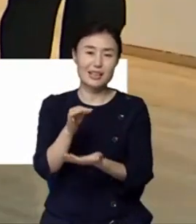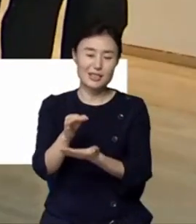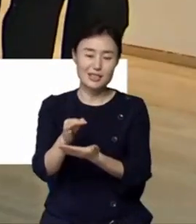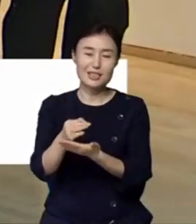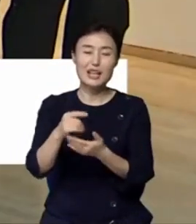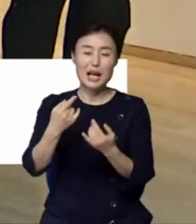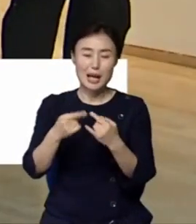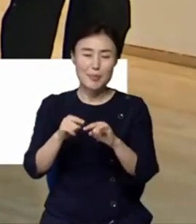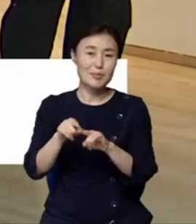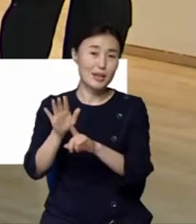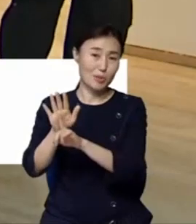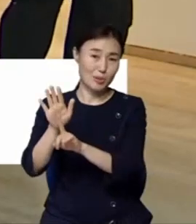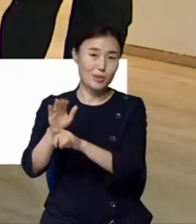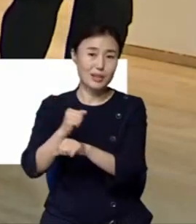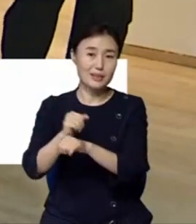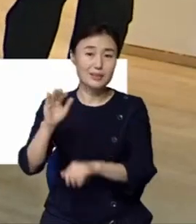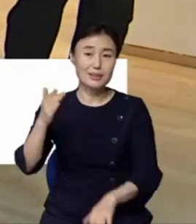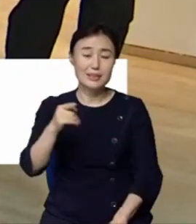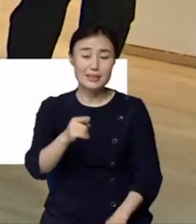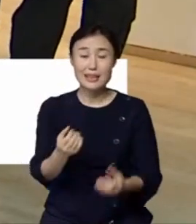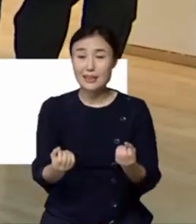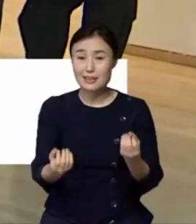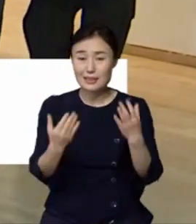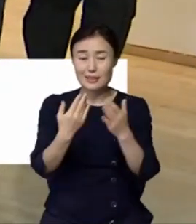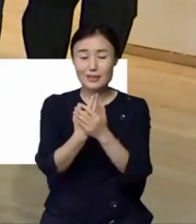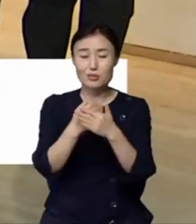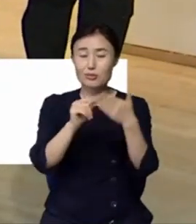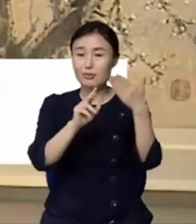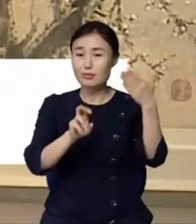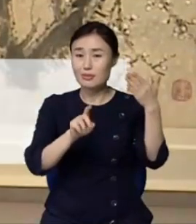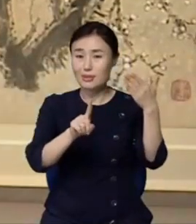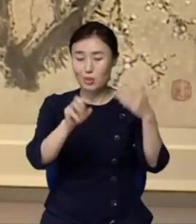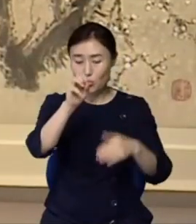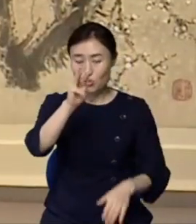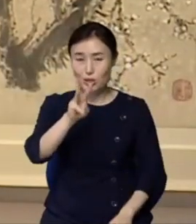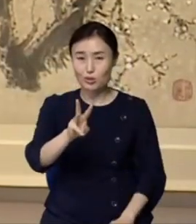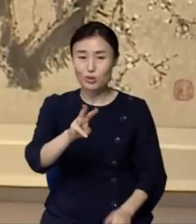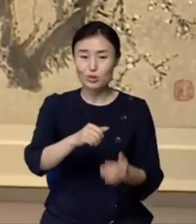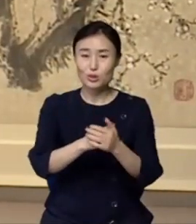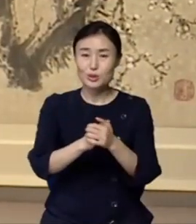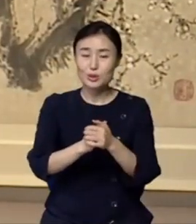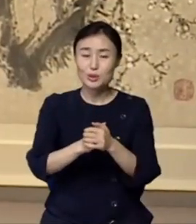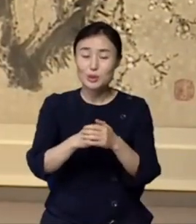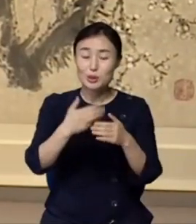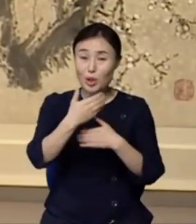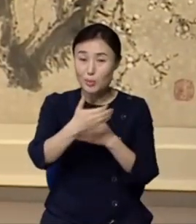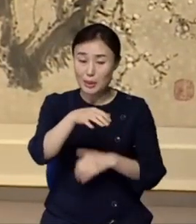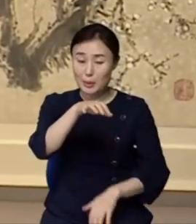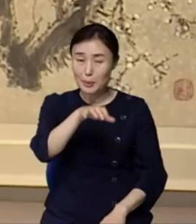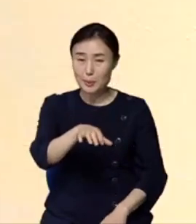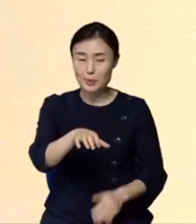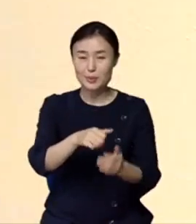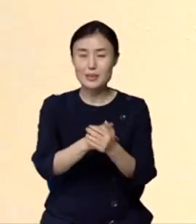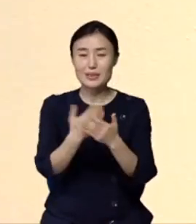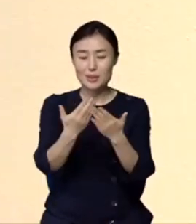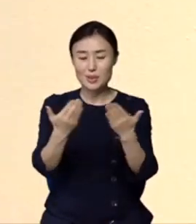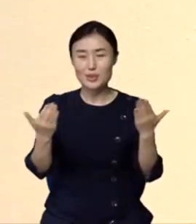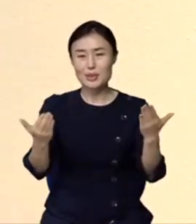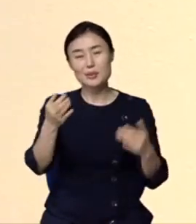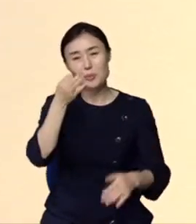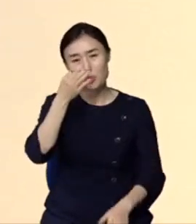계획입니다. 이번 아트페스타는 오는 21일까지 광주 유스퀘어 금호미술관 전관에서 펼쳐질